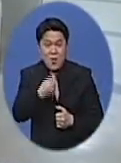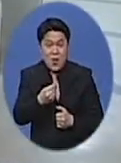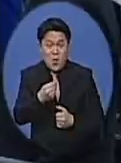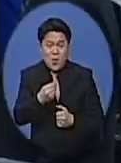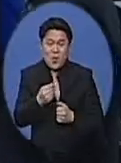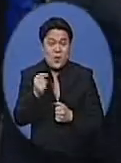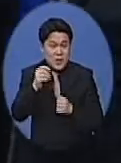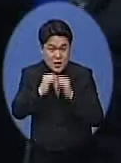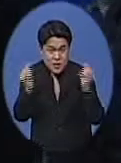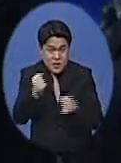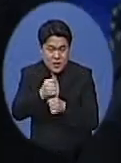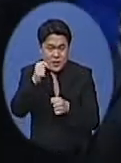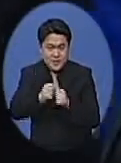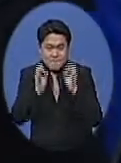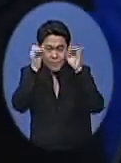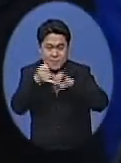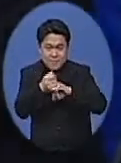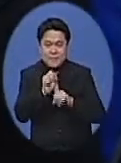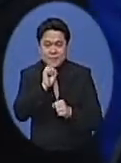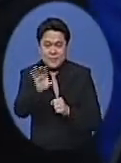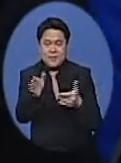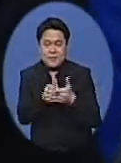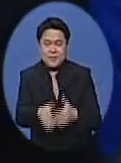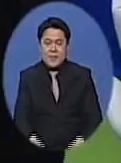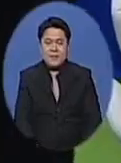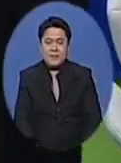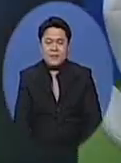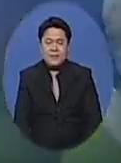복지사회를 만들기 위해 온 힘을 다하겠다고 전했습니다.